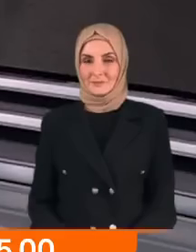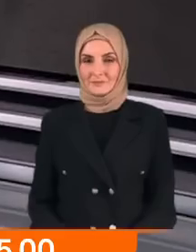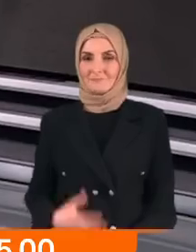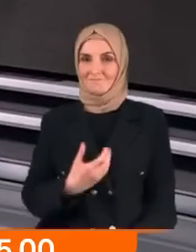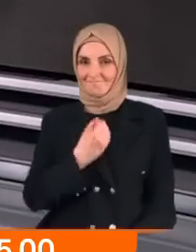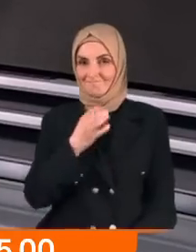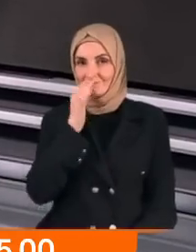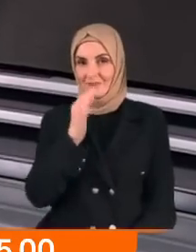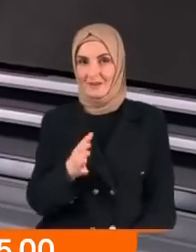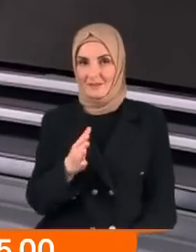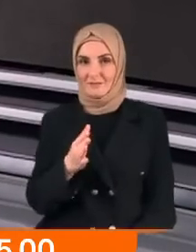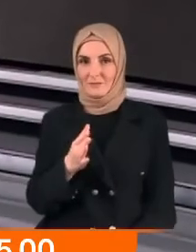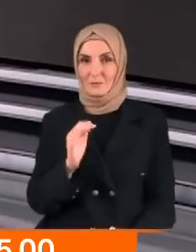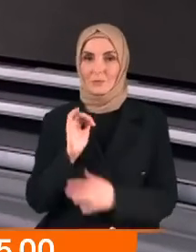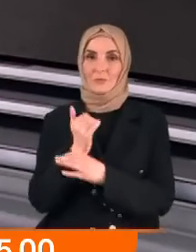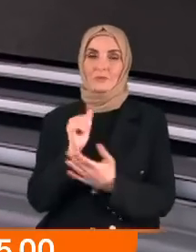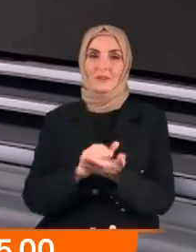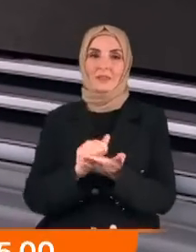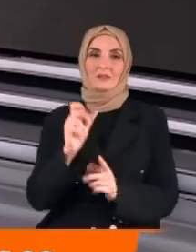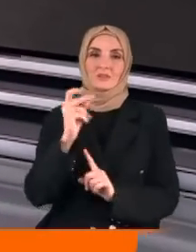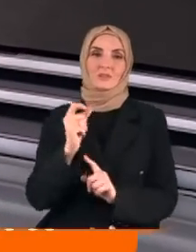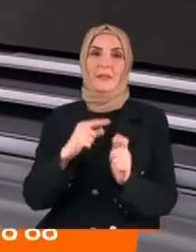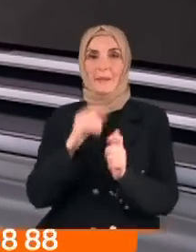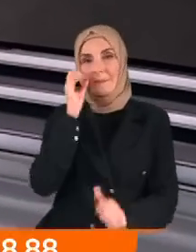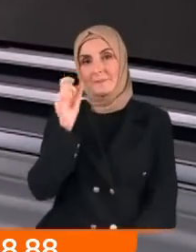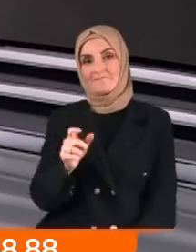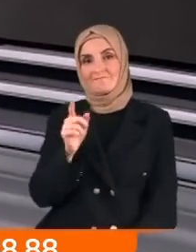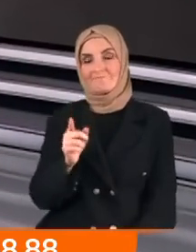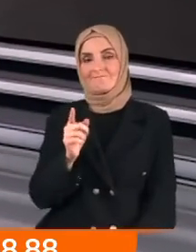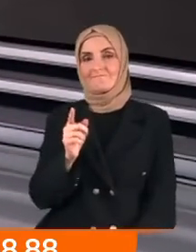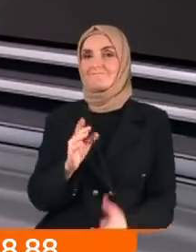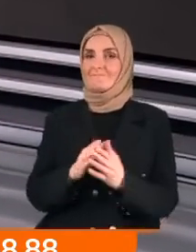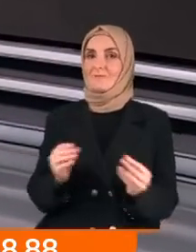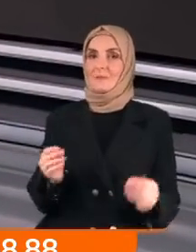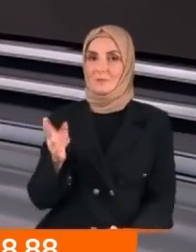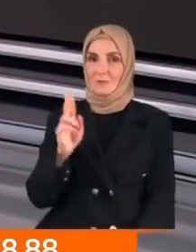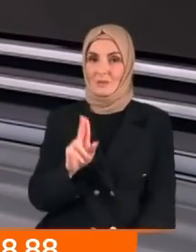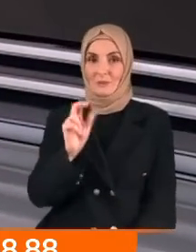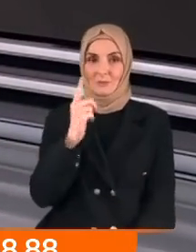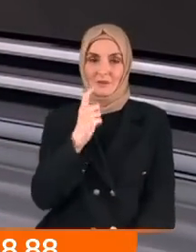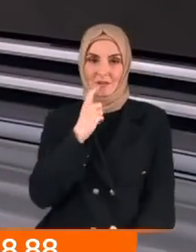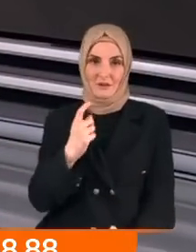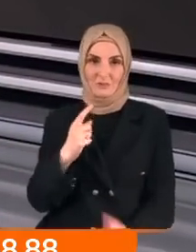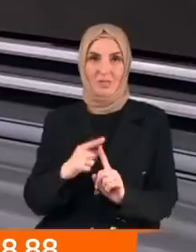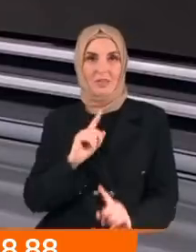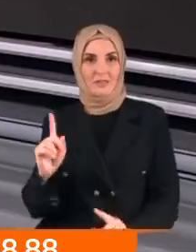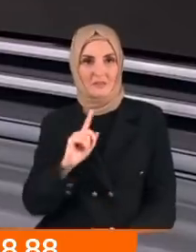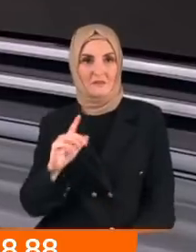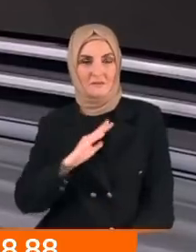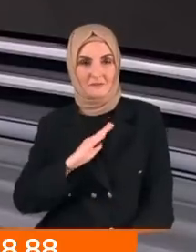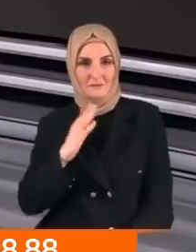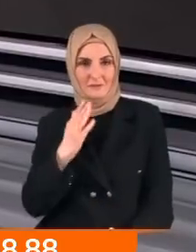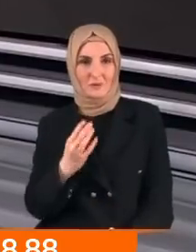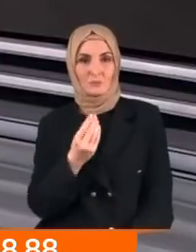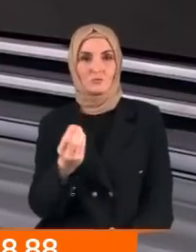Acı bir haber. Usta gazeteci Engin Ardıç'ı kaybettik. 71 yaşındaki Ardıç bir süredir tedavi görüyordu. Pek çok dergi